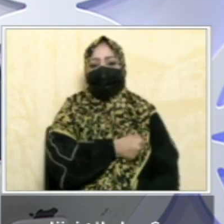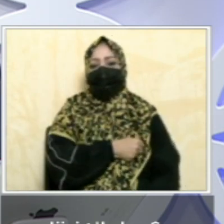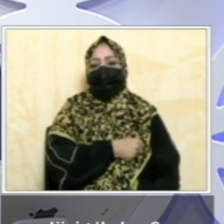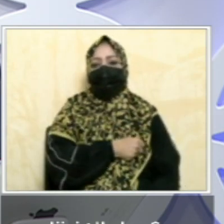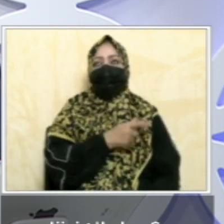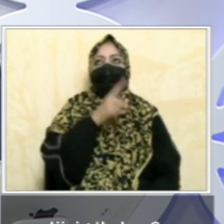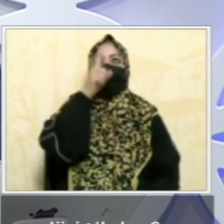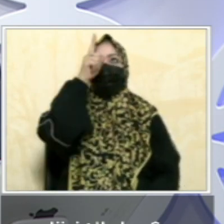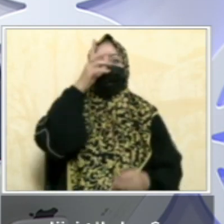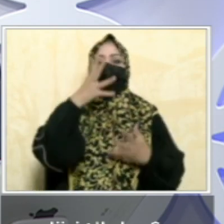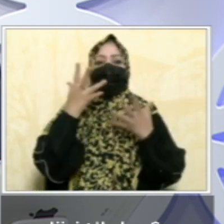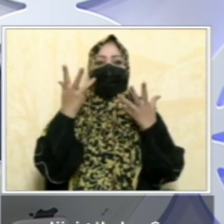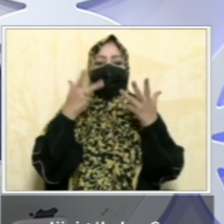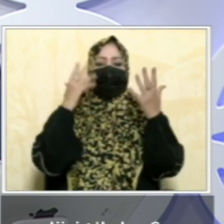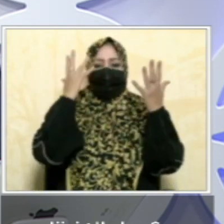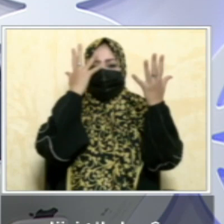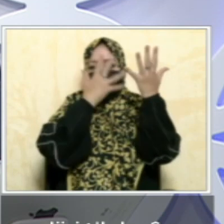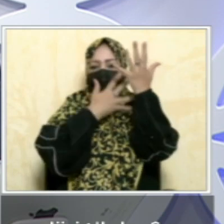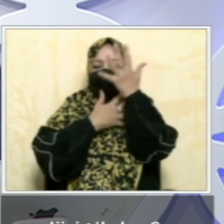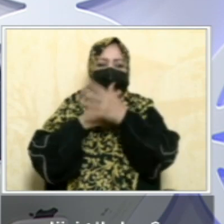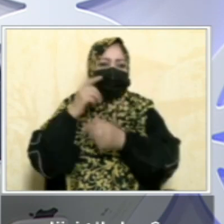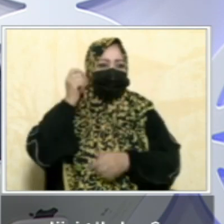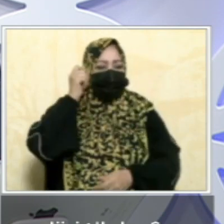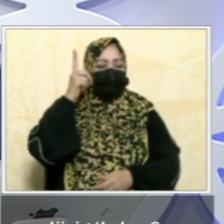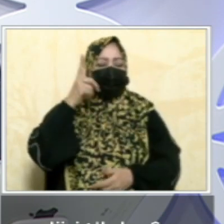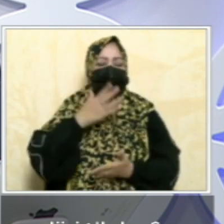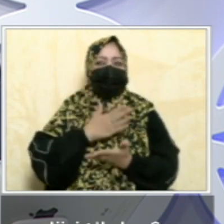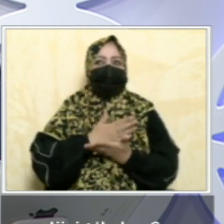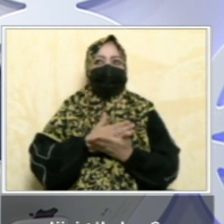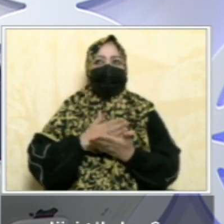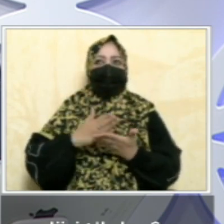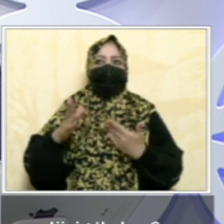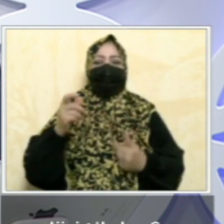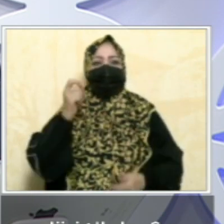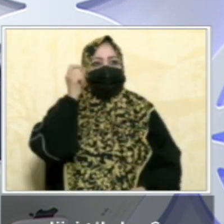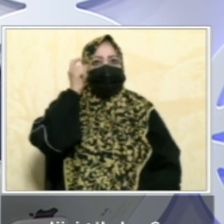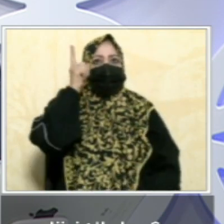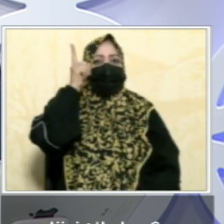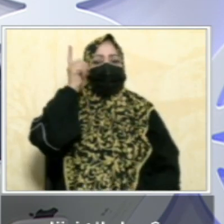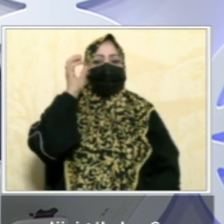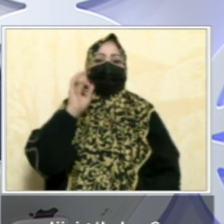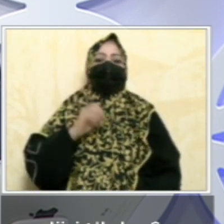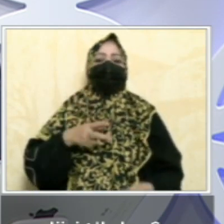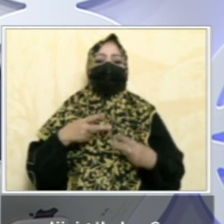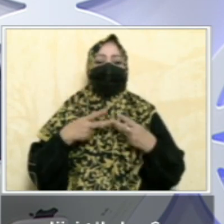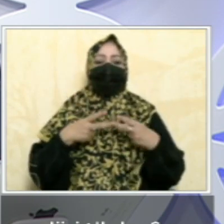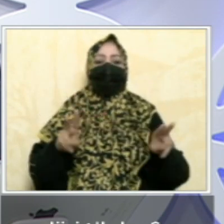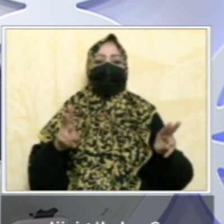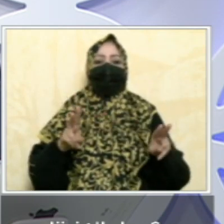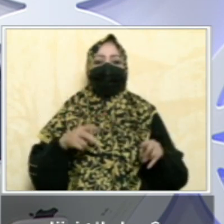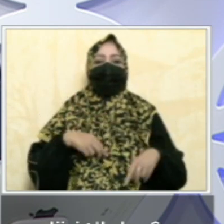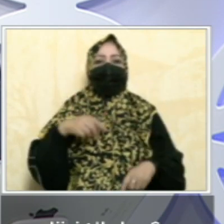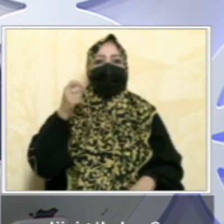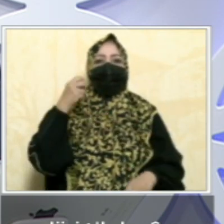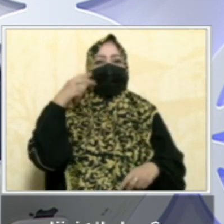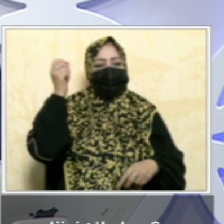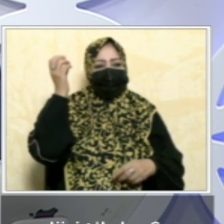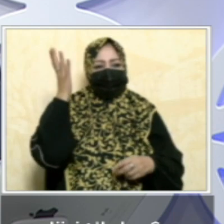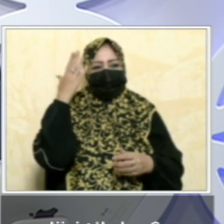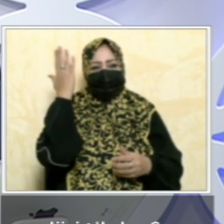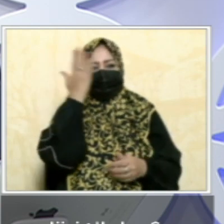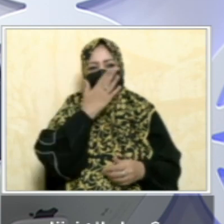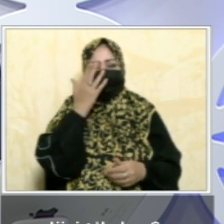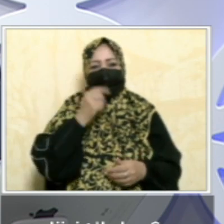الوهم، وأكرمنا بنور الفهم، وافتح علينا بمعرفة العلم، وسهل أخلاقنا